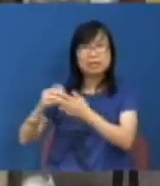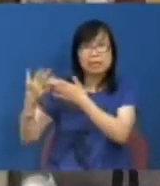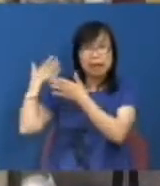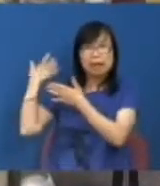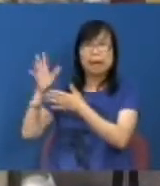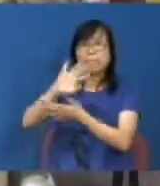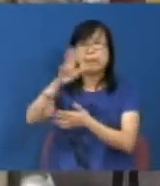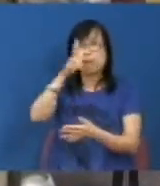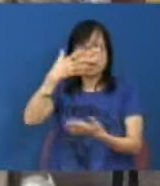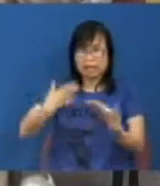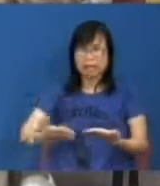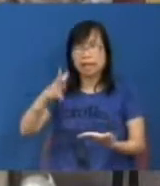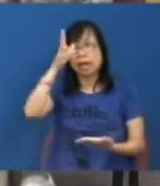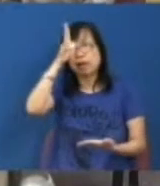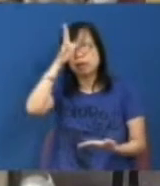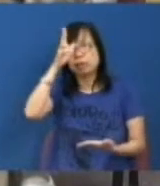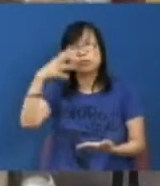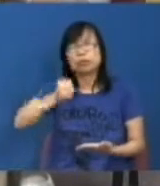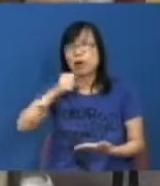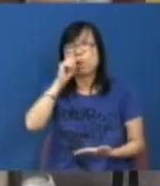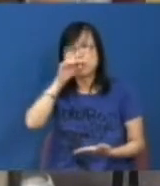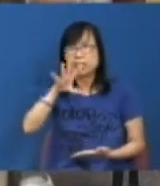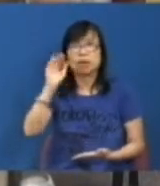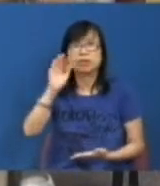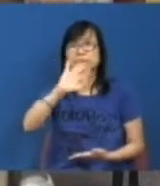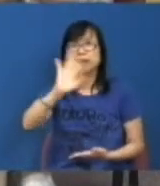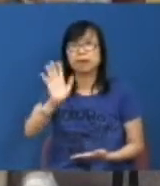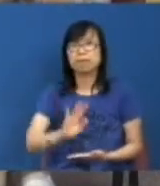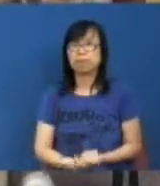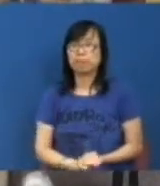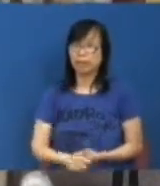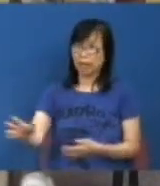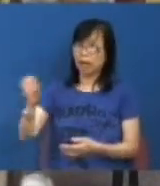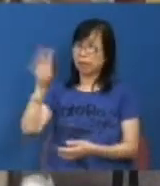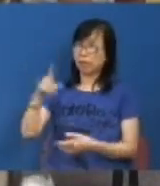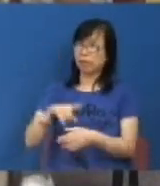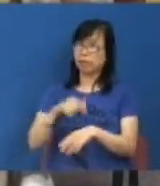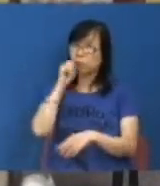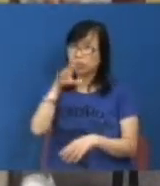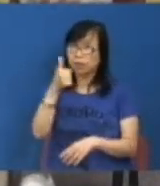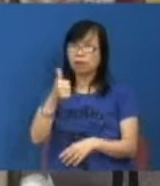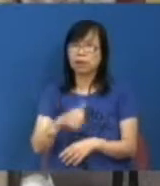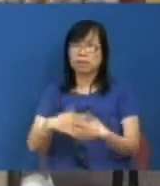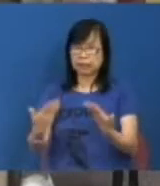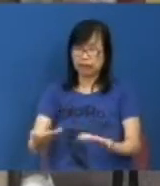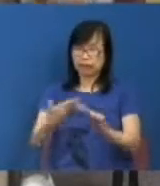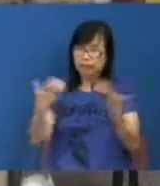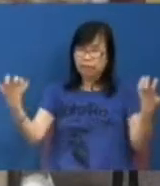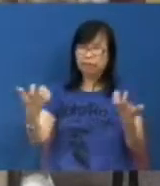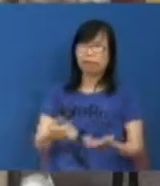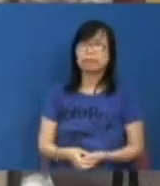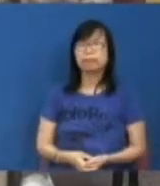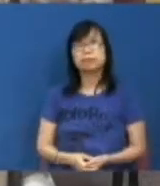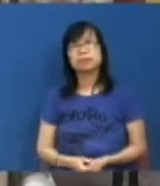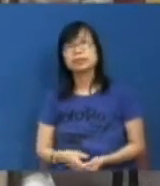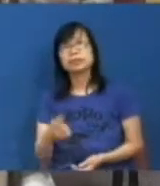一鵝去話到事，根本咁所以咧就你好講得好啱嘅 Kenneth， 其實就分開咗啦。咁啊，點解搞到咧？